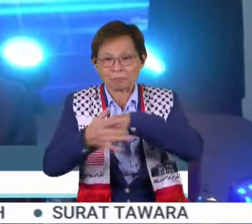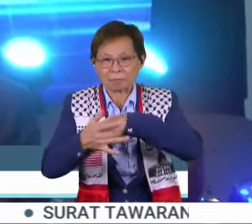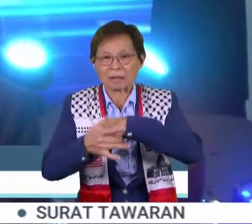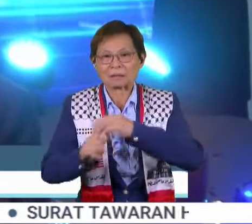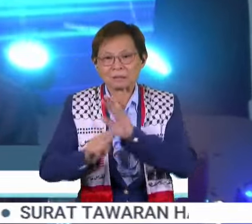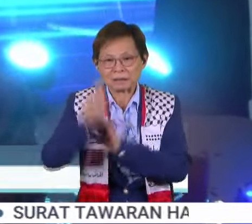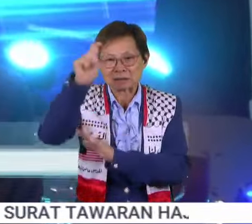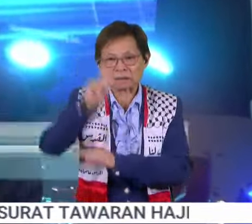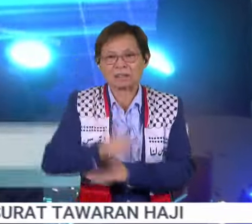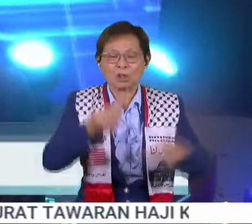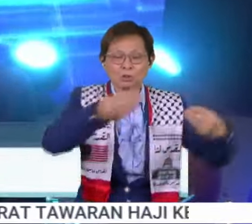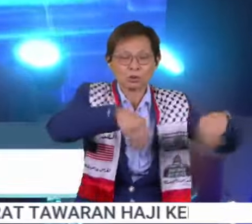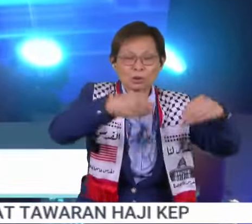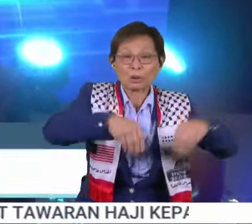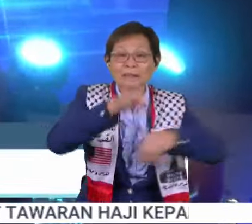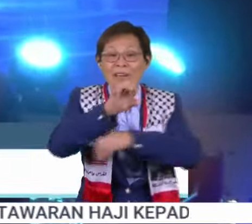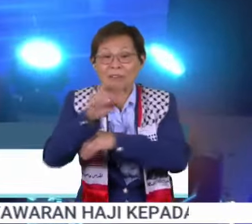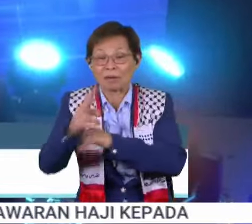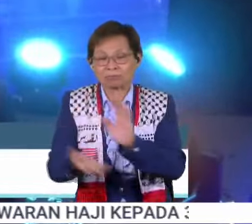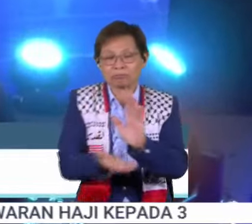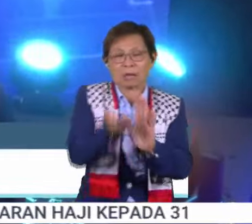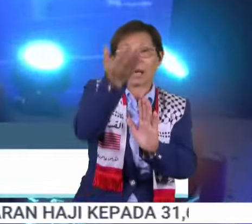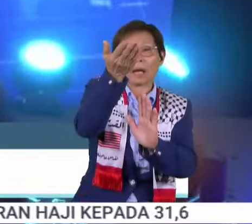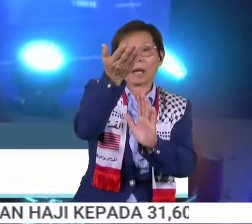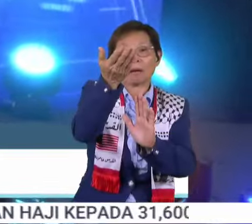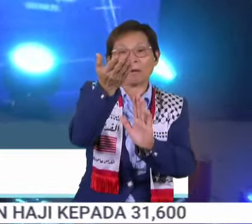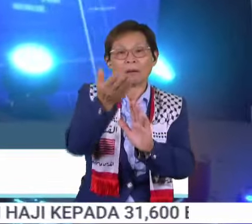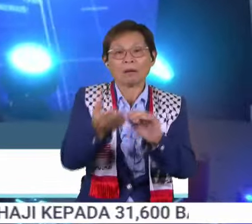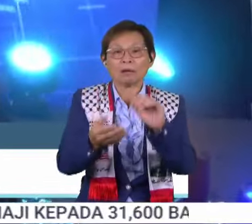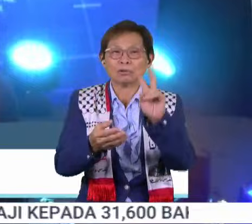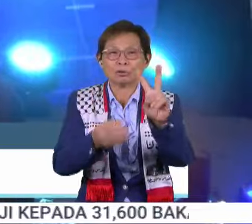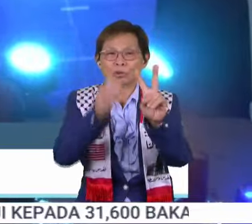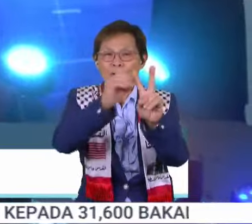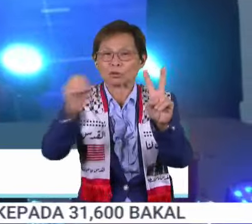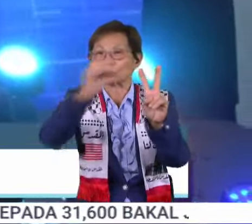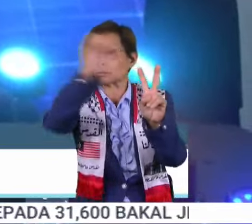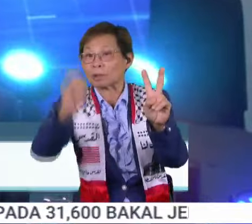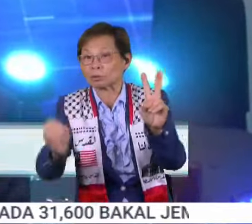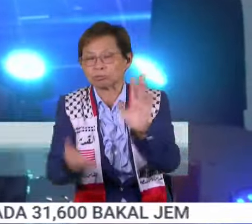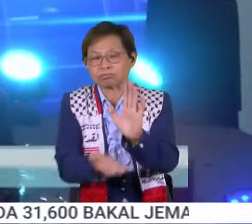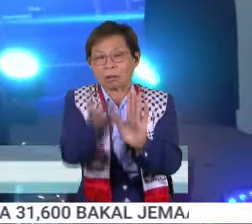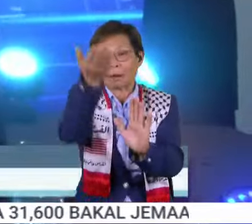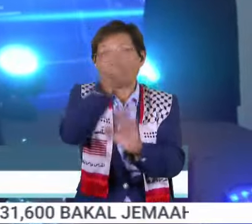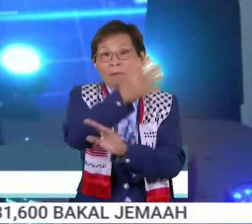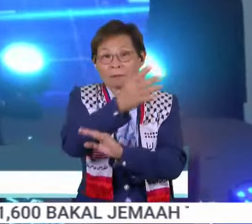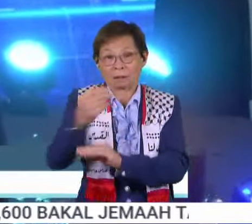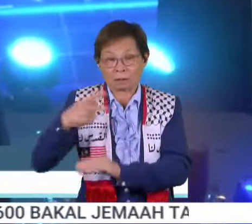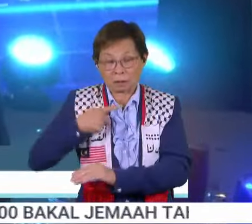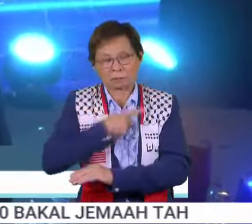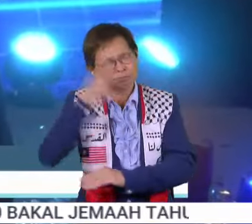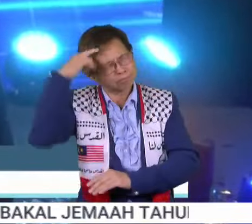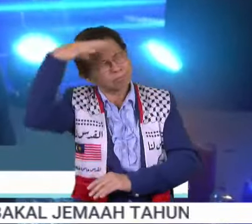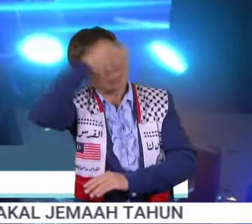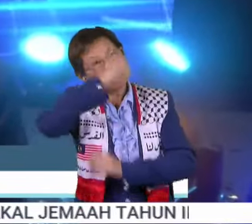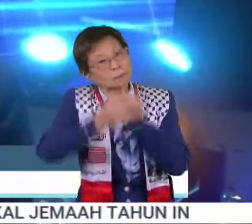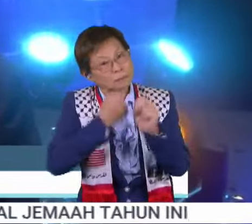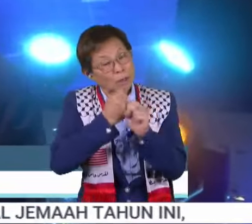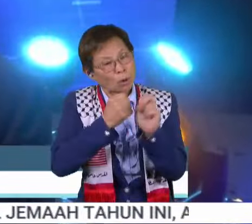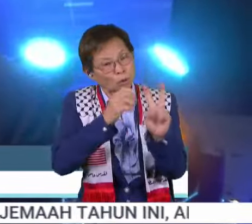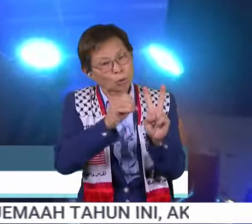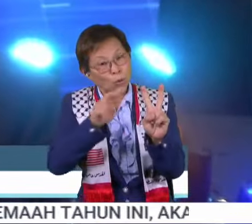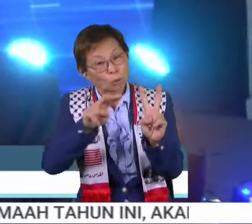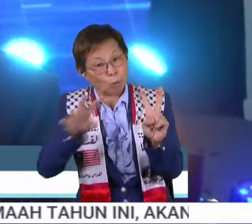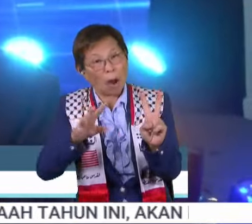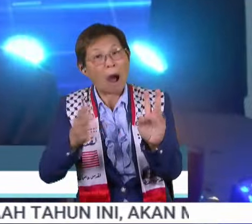Jualan EV telah naik naik hampir 200%. Dan kita menjangkakan tahun ini dia akan